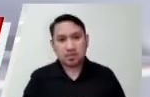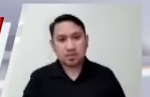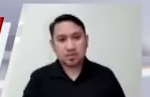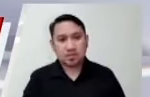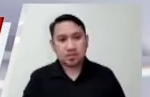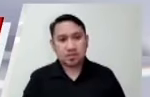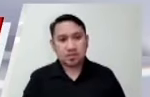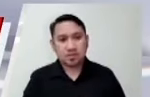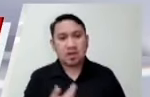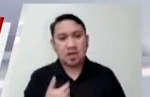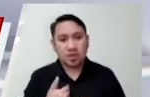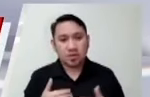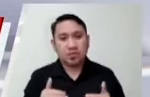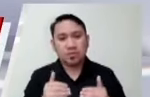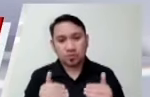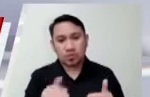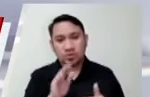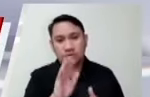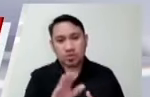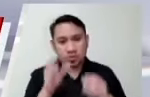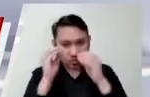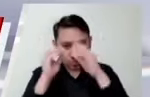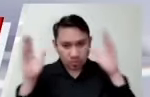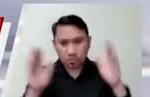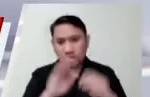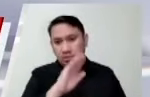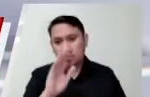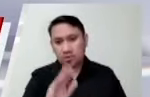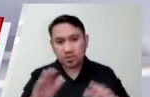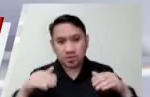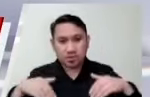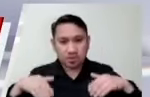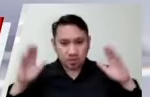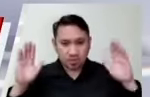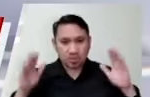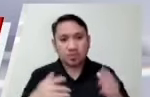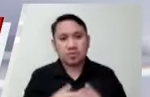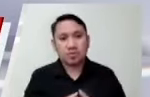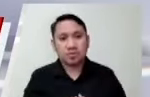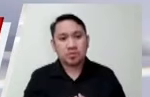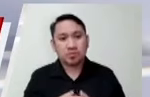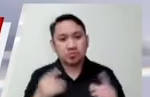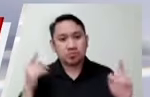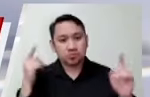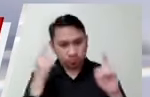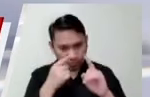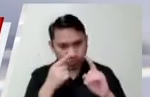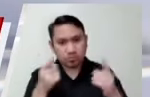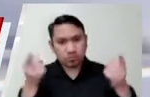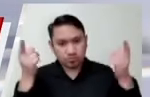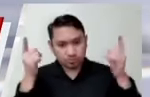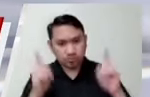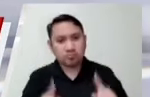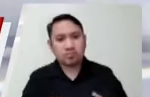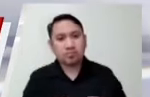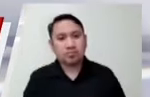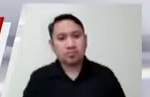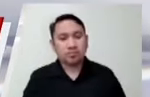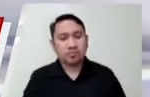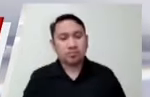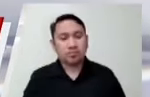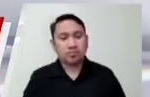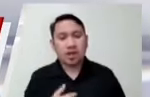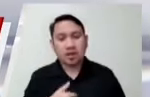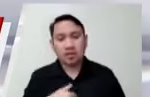Tuloy lang po nila yung pangarap nila, huwag nila sukuan. Darating po talaga yung para sa atin. At doon po talaga ako